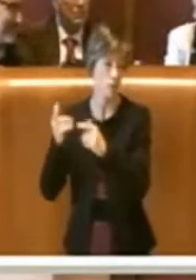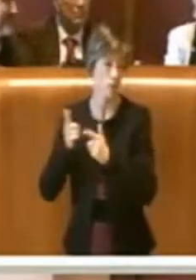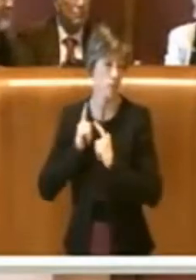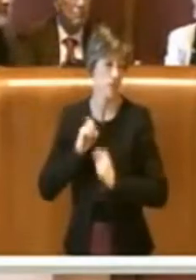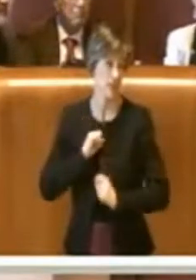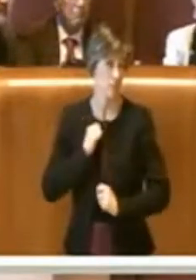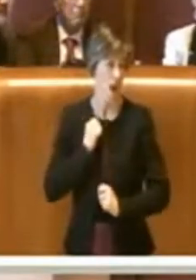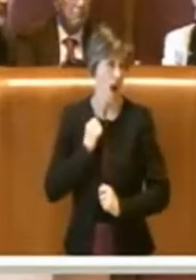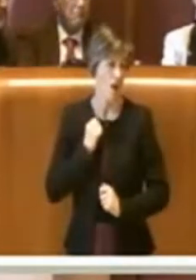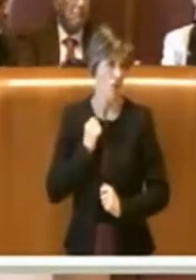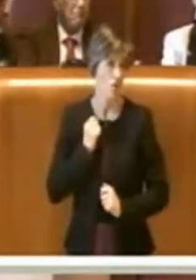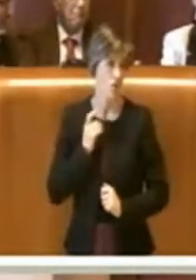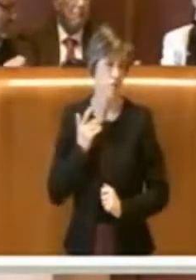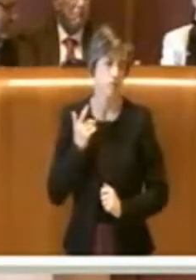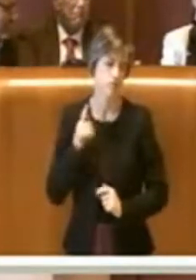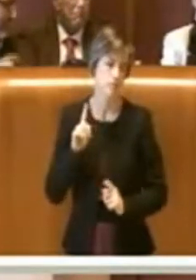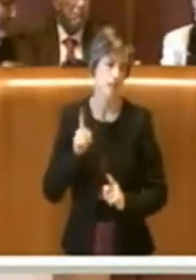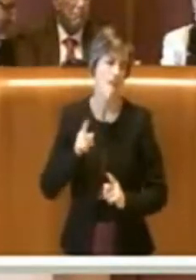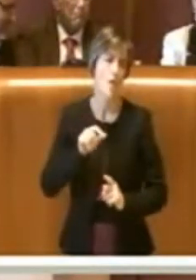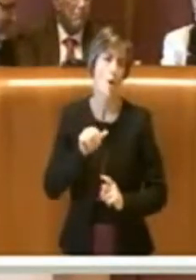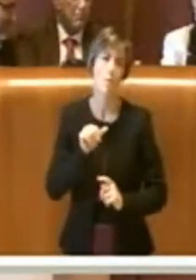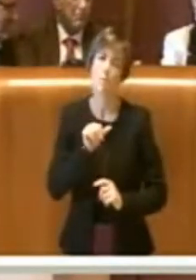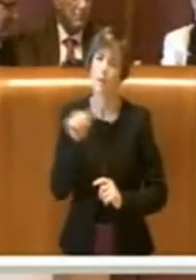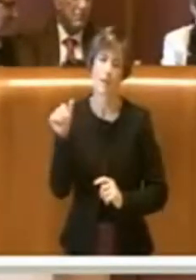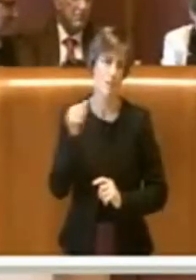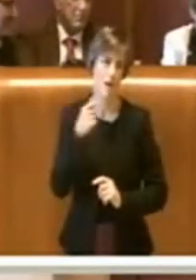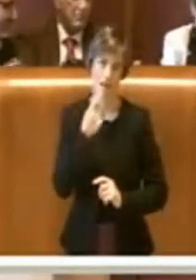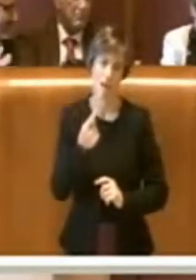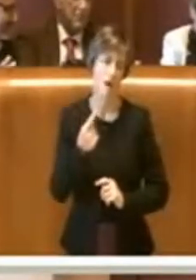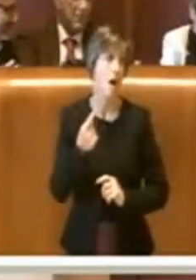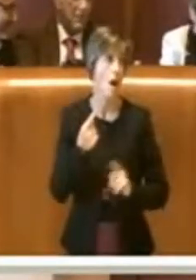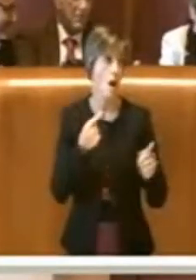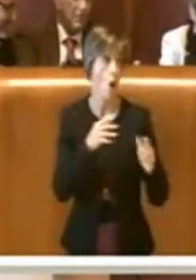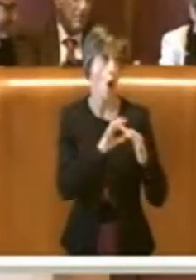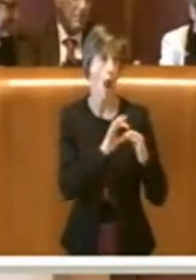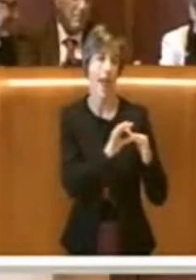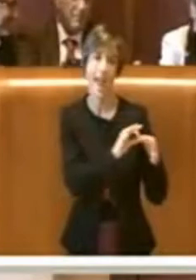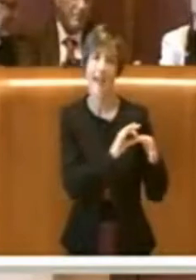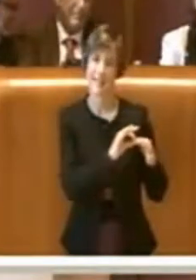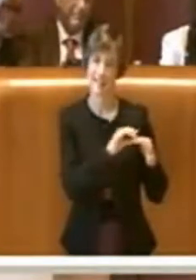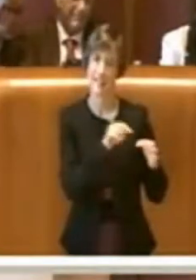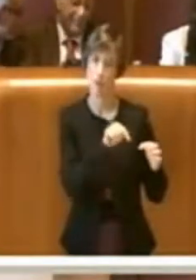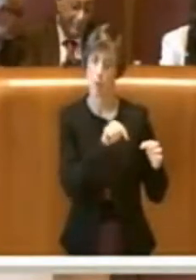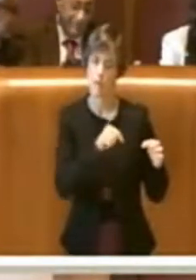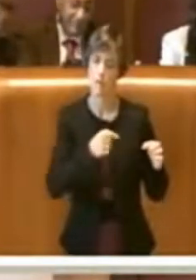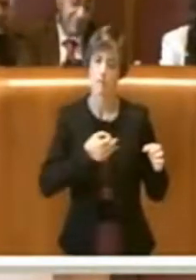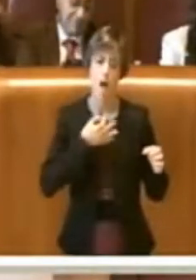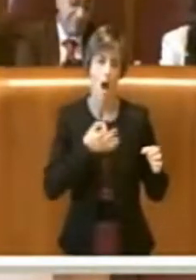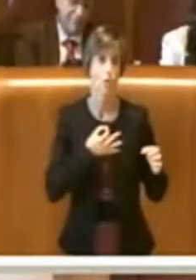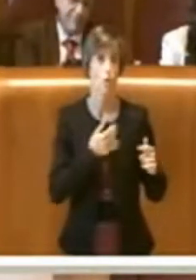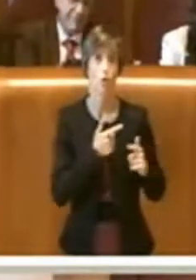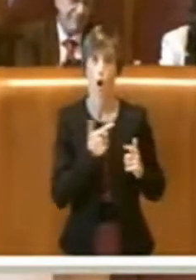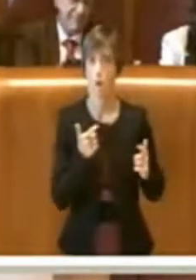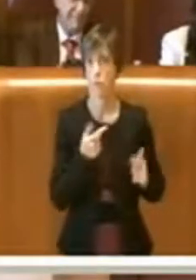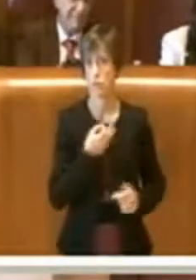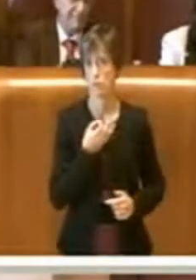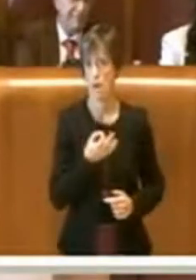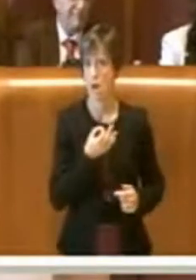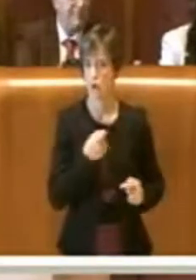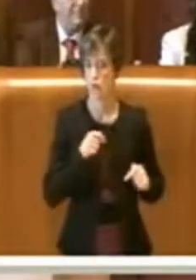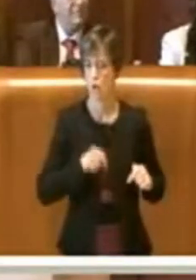dire ai miei colleghi che in quest'aula ho spesso e troppo sentito parlare oggi di